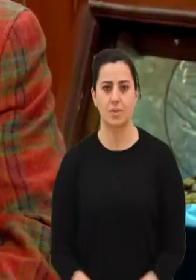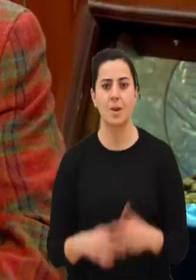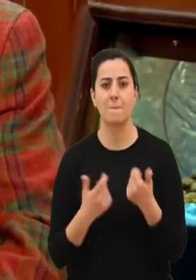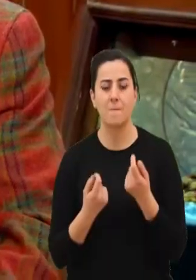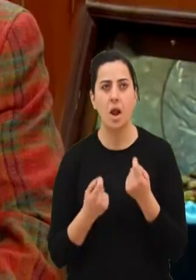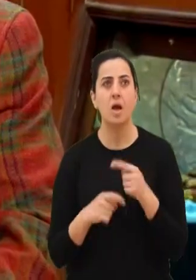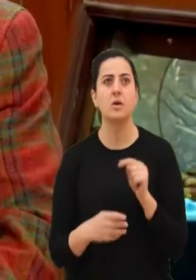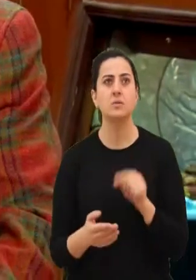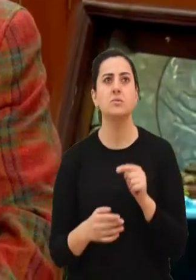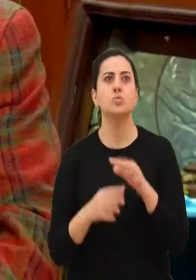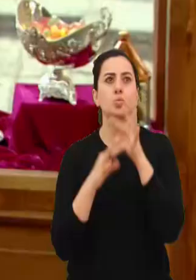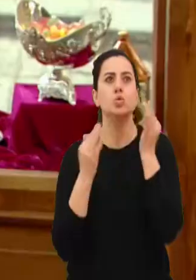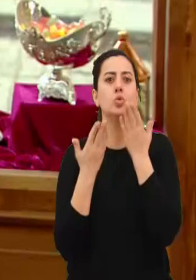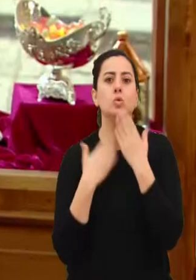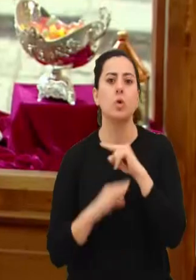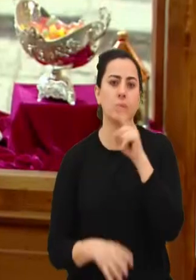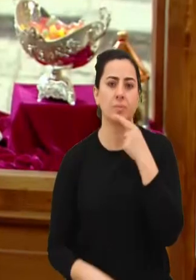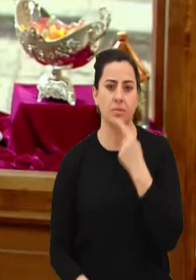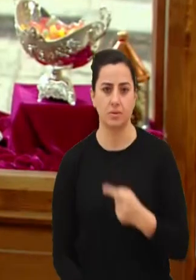Parayla saadet olmaz denmiştir.